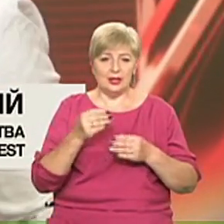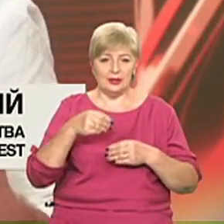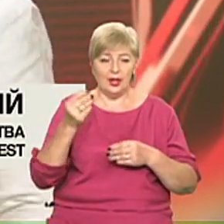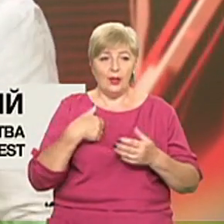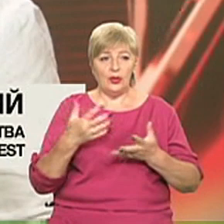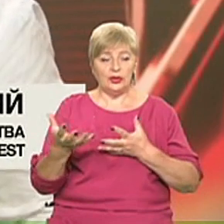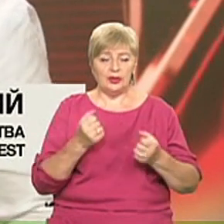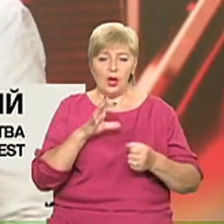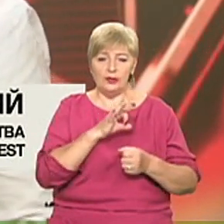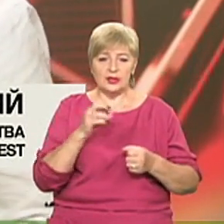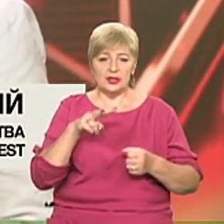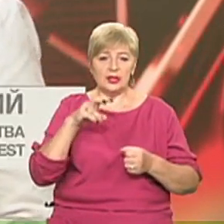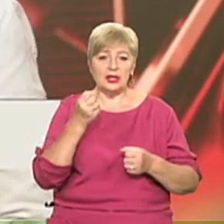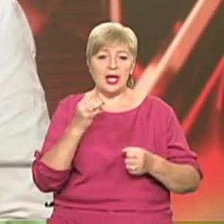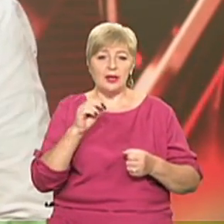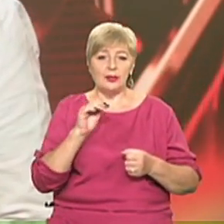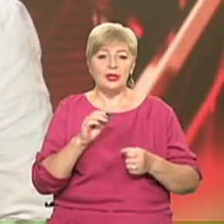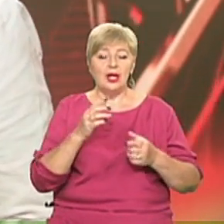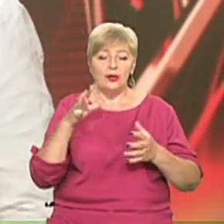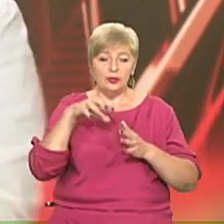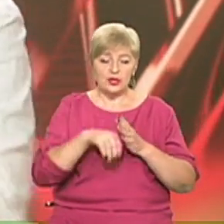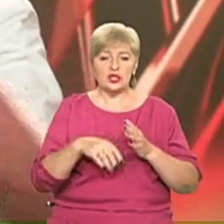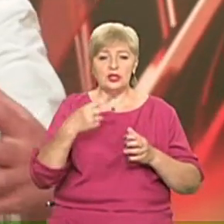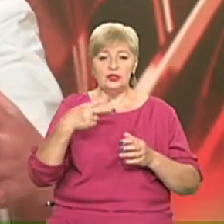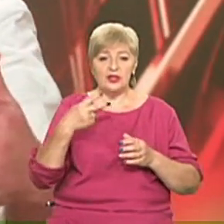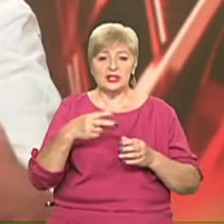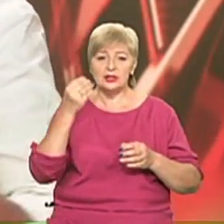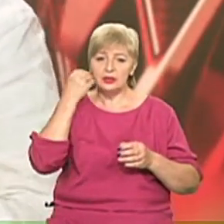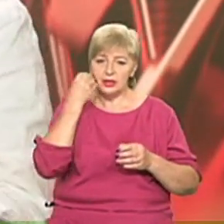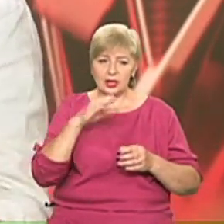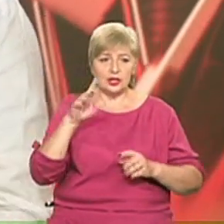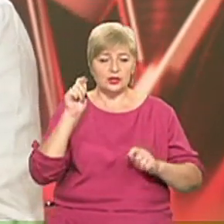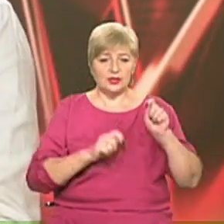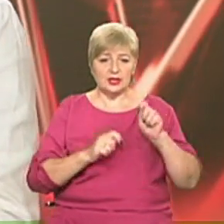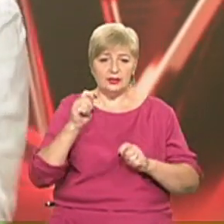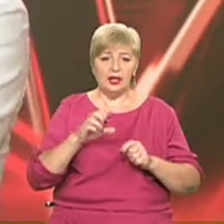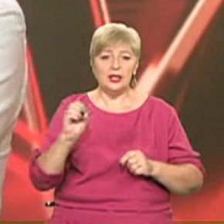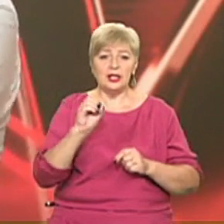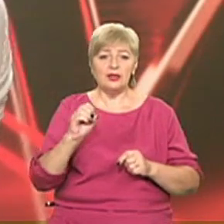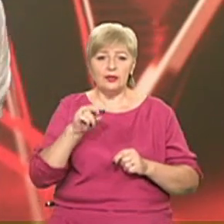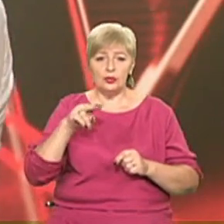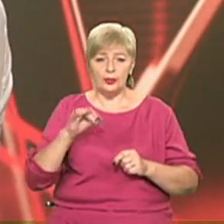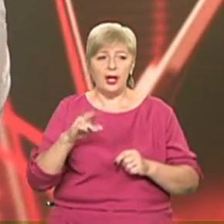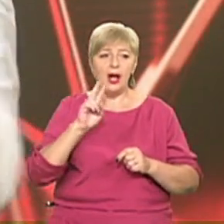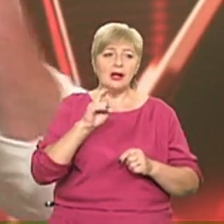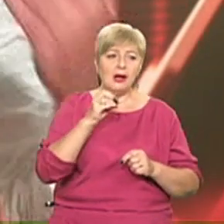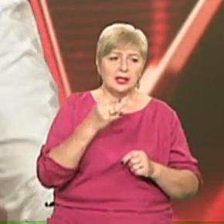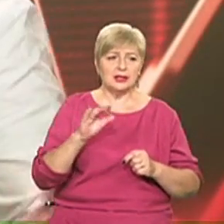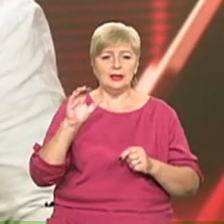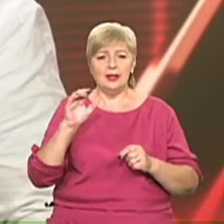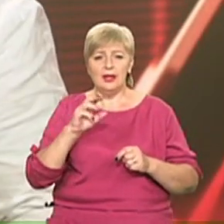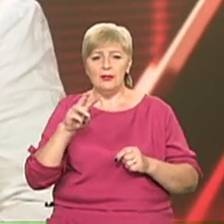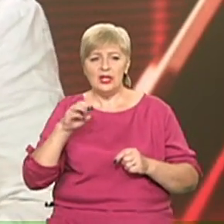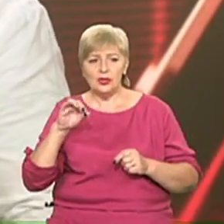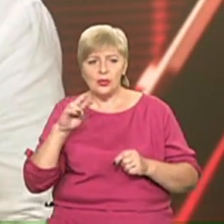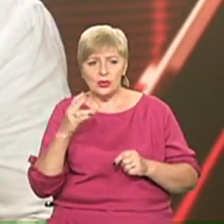офіційний лейбл і ввійшли в двадцятку найкращих фестивалів Європи серед 750 інших фестивалів, Каннського фестивалю, Авіньйонського